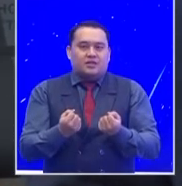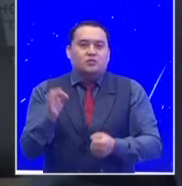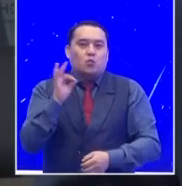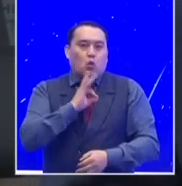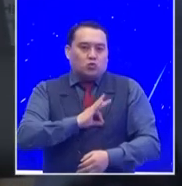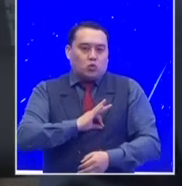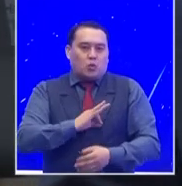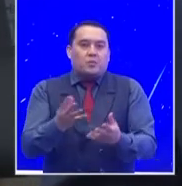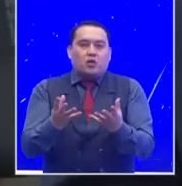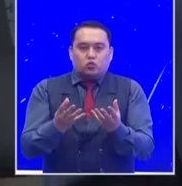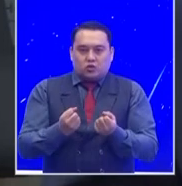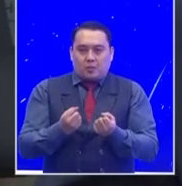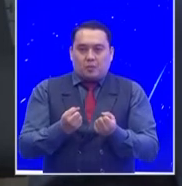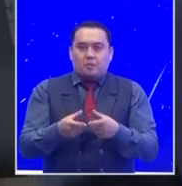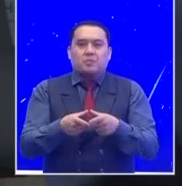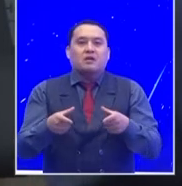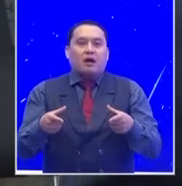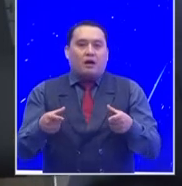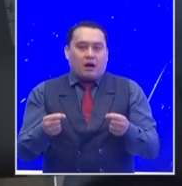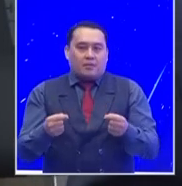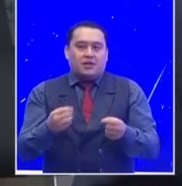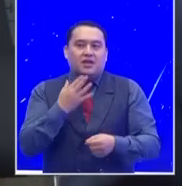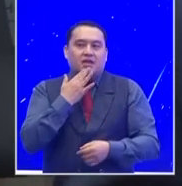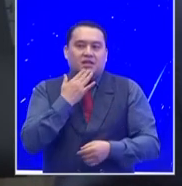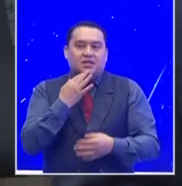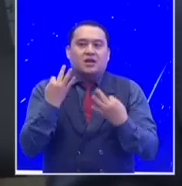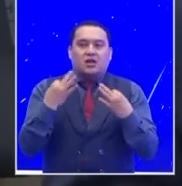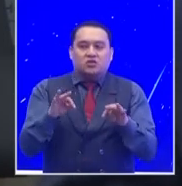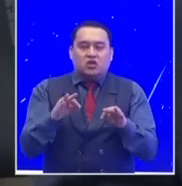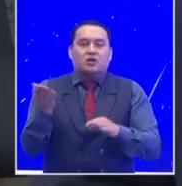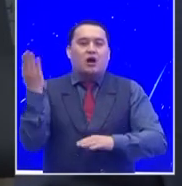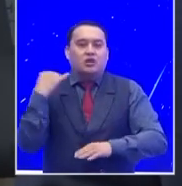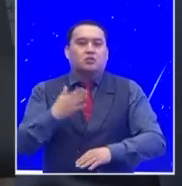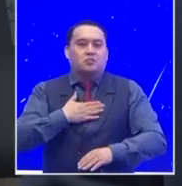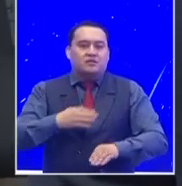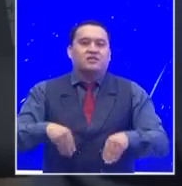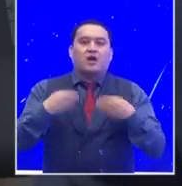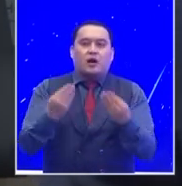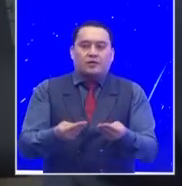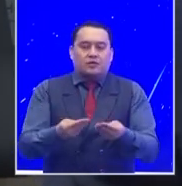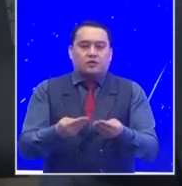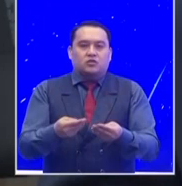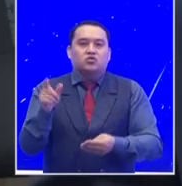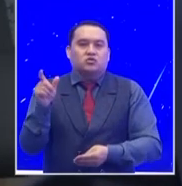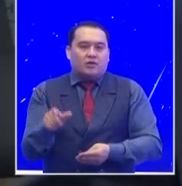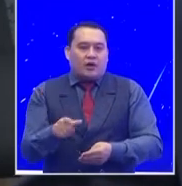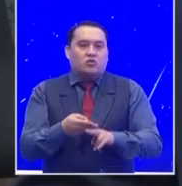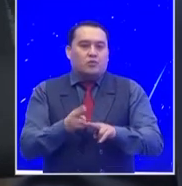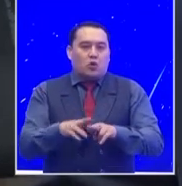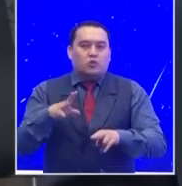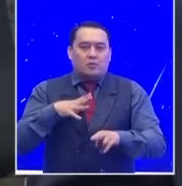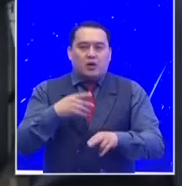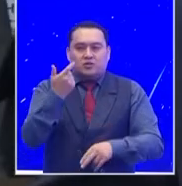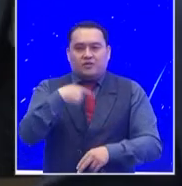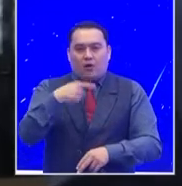злоупотребляют полученным бланками иностранных банков разрешений. То есть раньше мы выдавали только субъекту, а субъект уже по